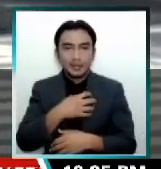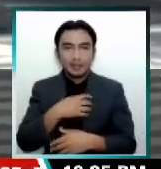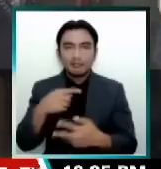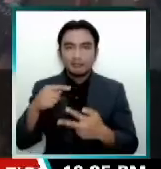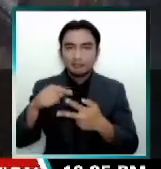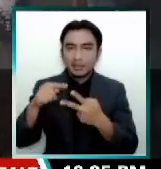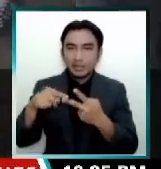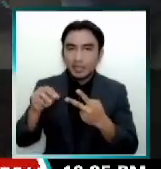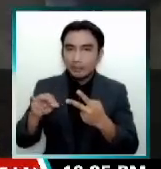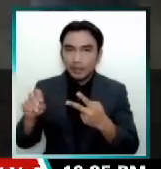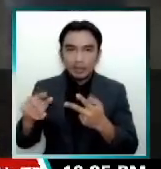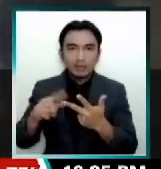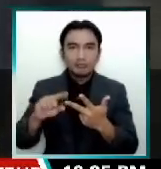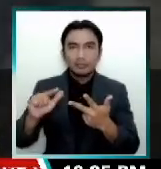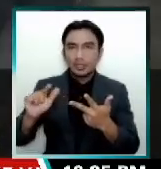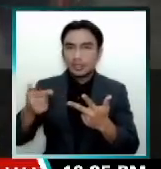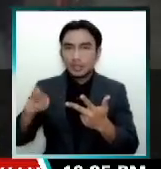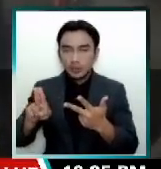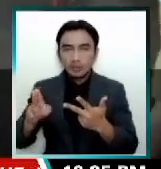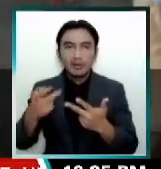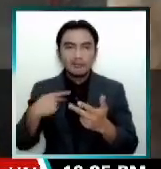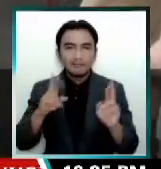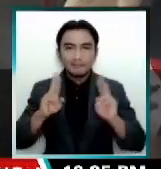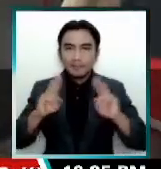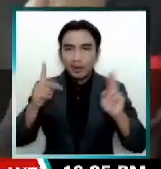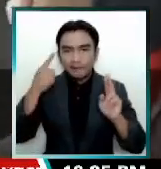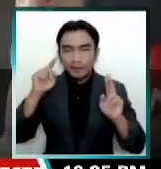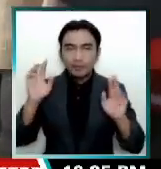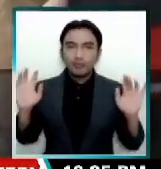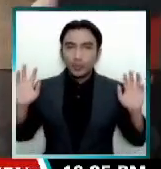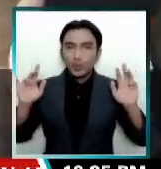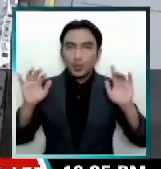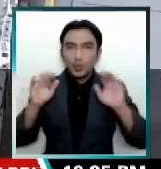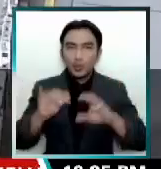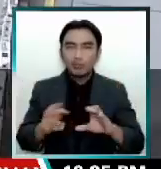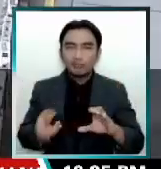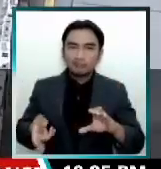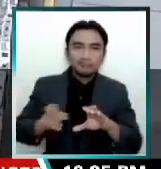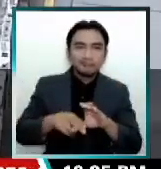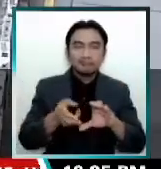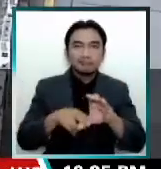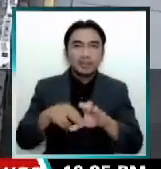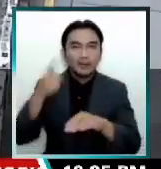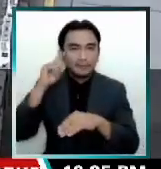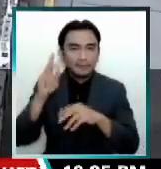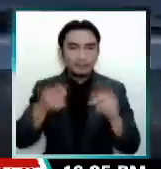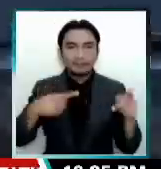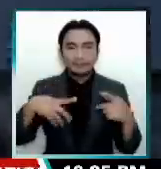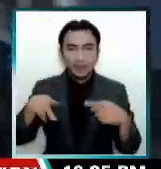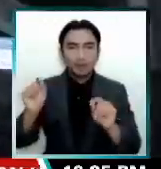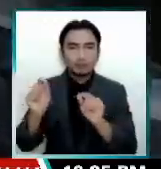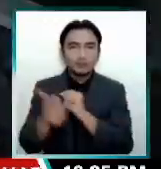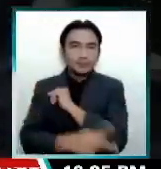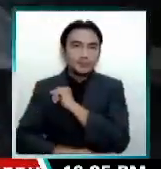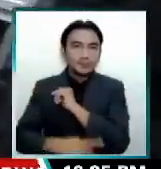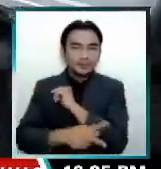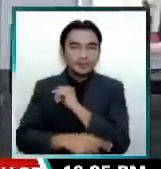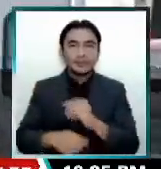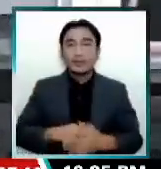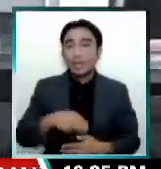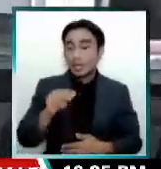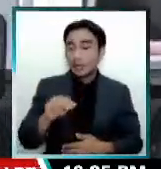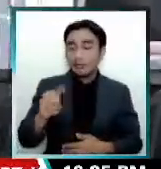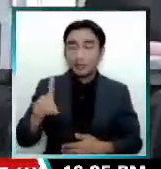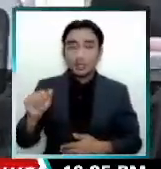mga LGU bilang paghahanda sa dagsan ng mga pasaherong uuwi sa mga probinsya. Nauna nang sinabi ng MMDA na